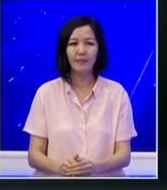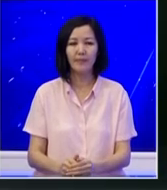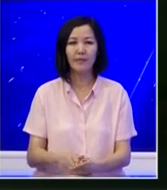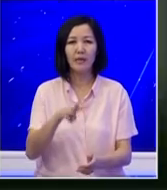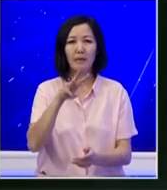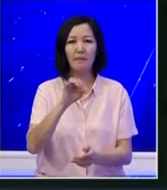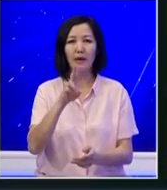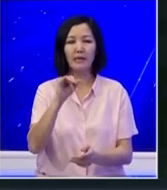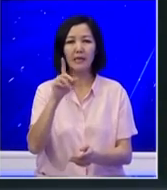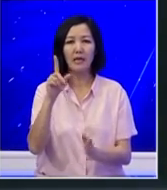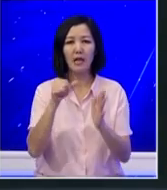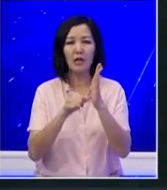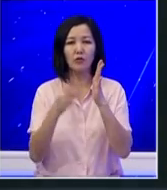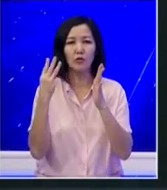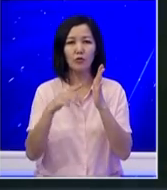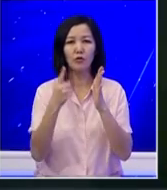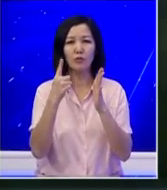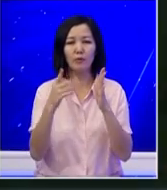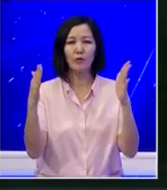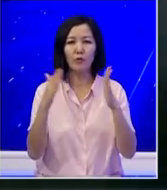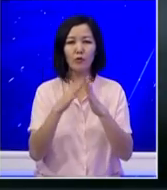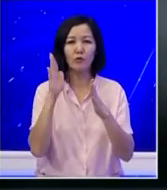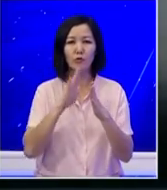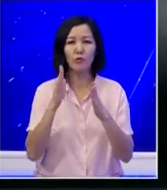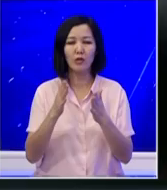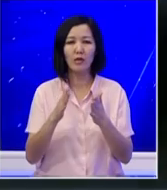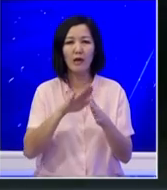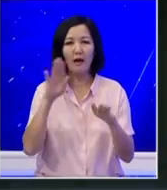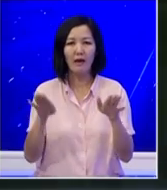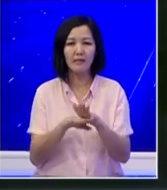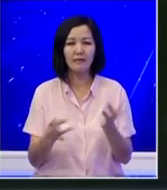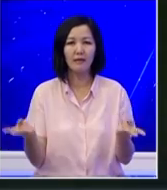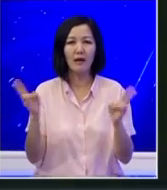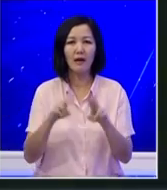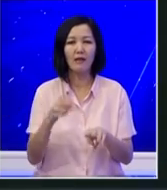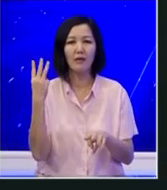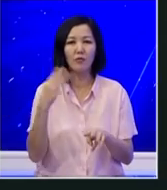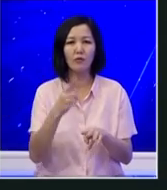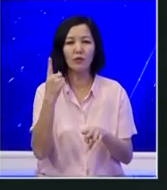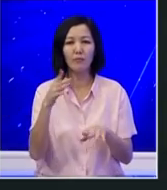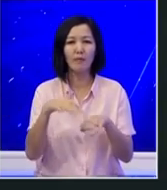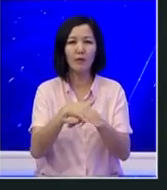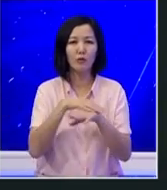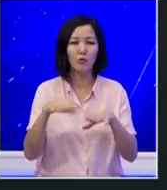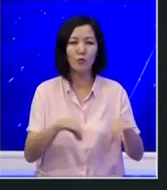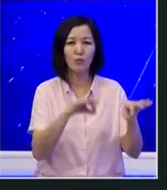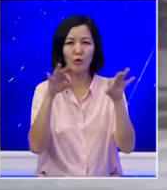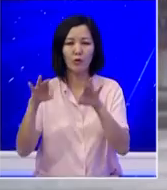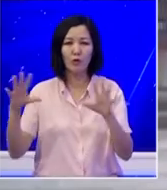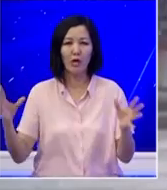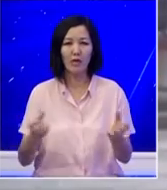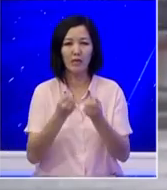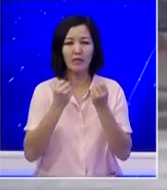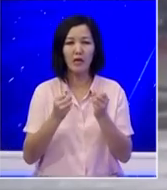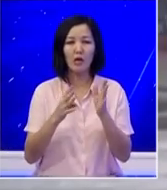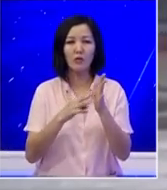Мақтарал ауданда 631 үй су астында қалған. Бүгінгі күнге дейін аумақта 31 мыңнан аса тұрғын эвакуацияланды. Құтқару жұмыстарына